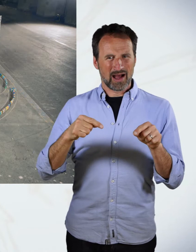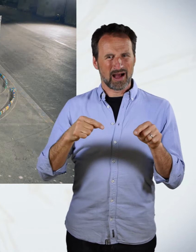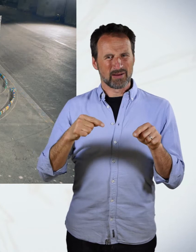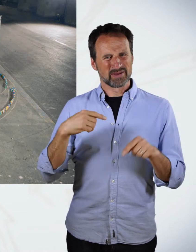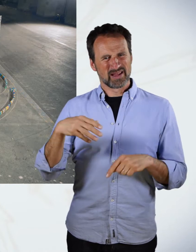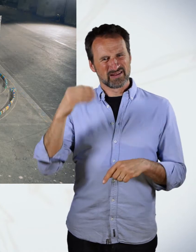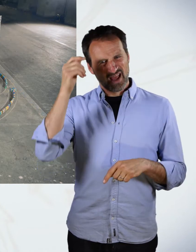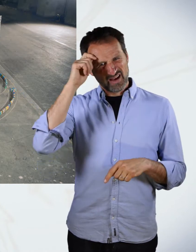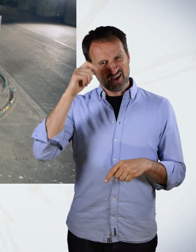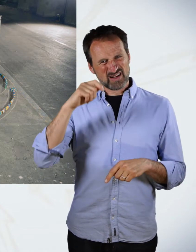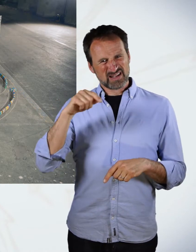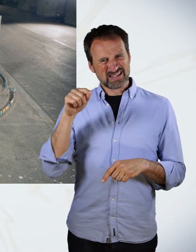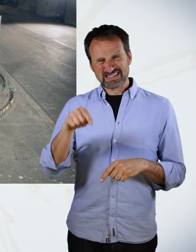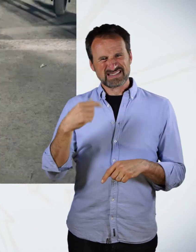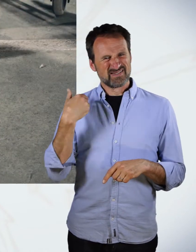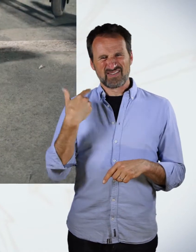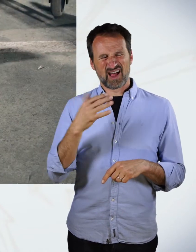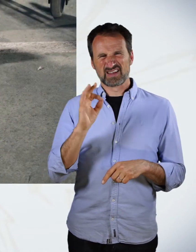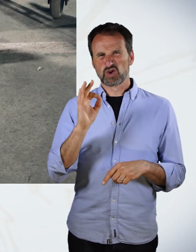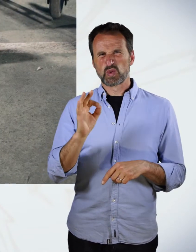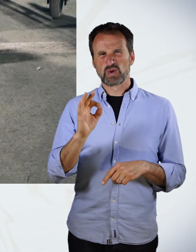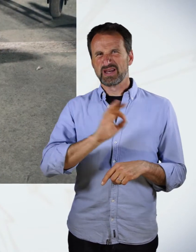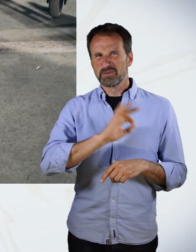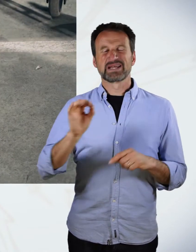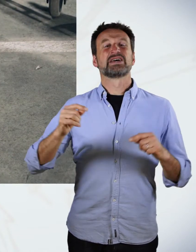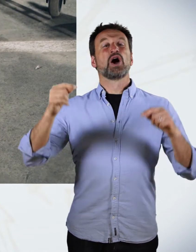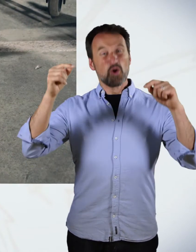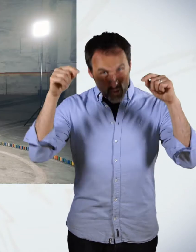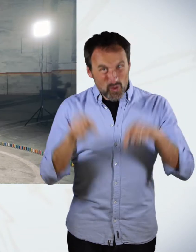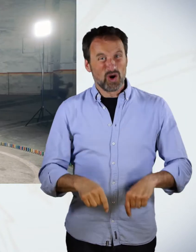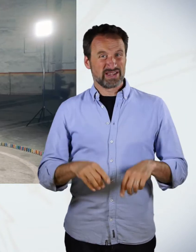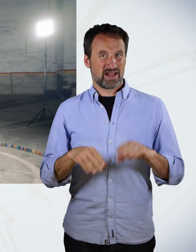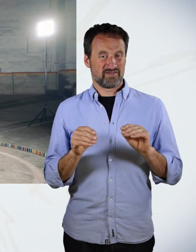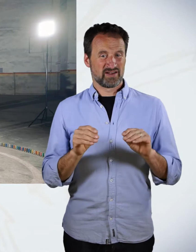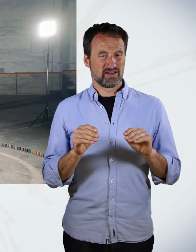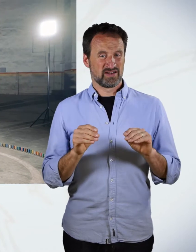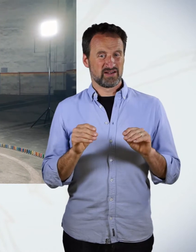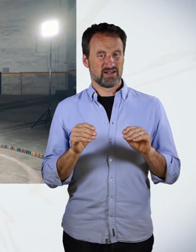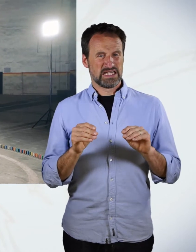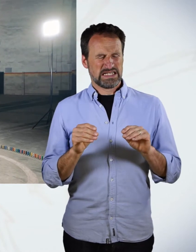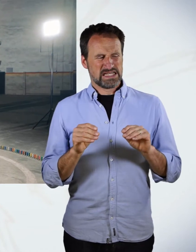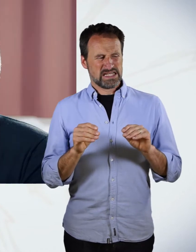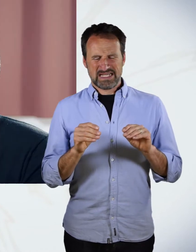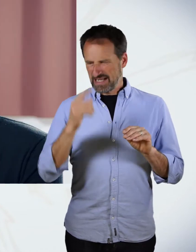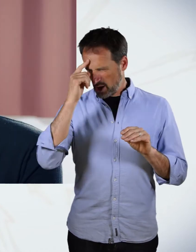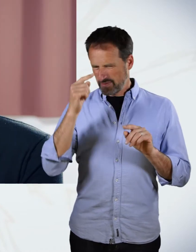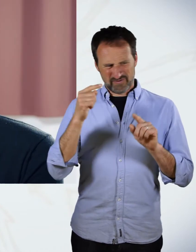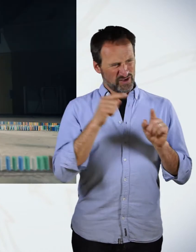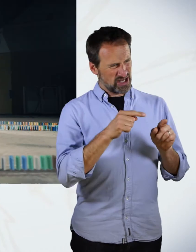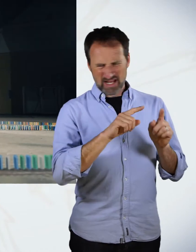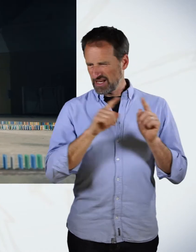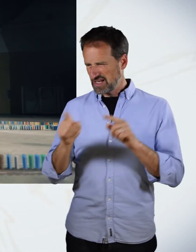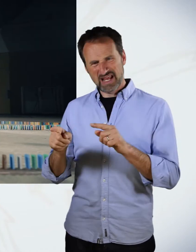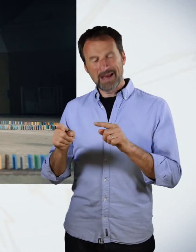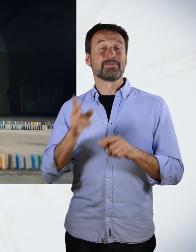eigentlich gar nicht so schlau war und ich vielleicht doch eher am unteren Teil beginnen sollte. Nee, das hat schon einen Plan. Ich baue mich von hier nach da. Eigentlich habe ich ganz